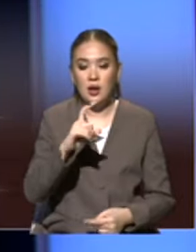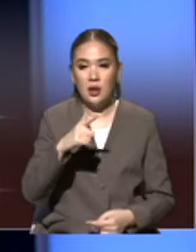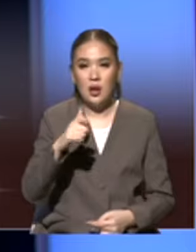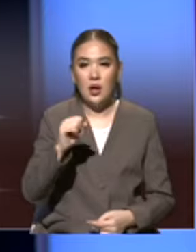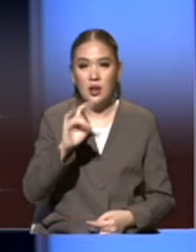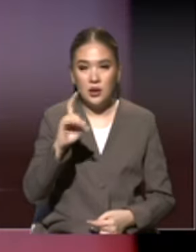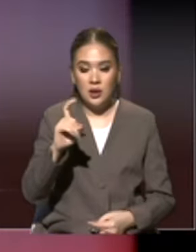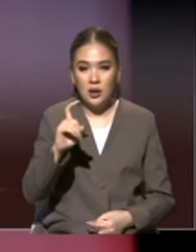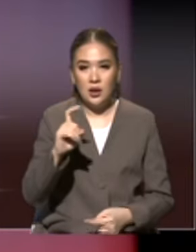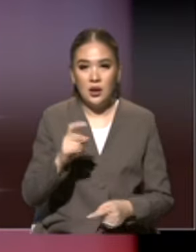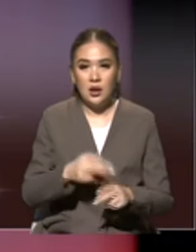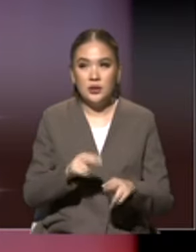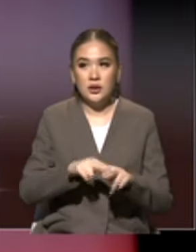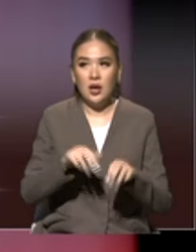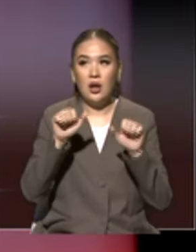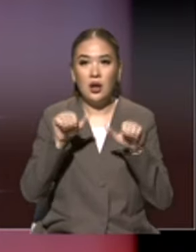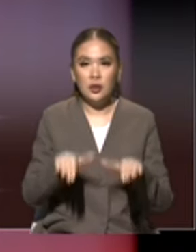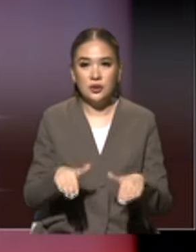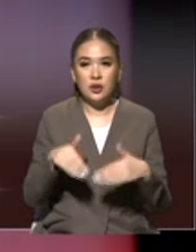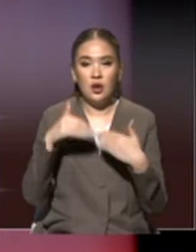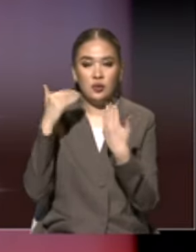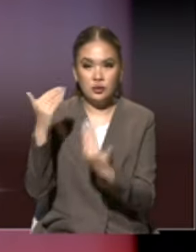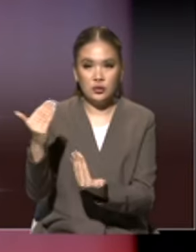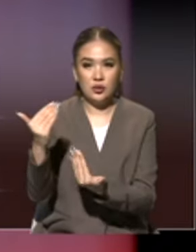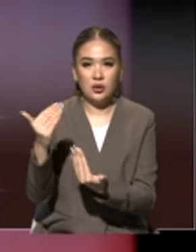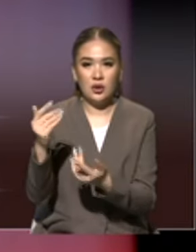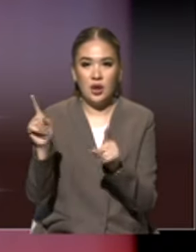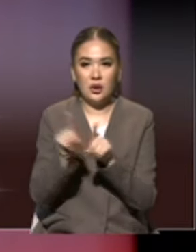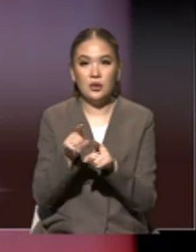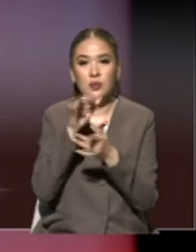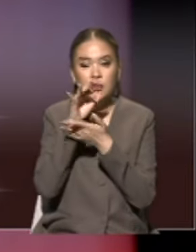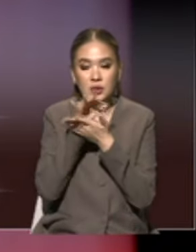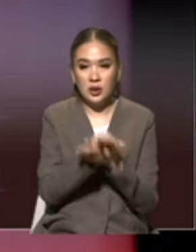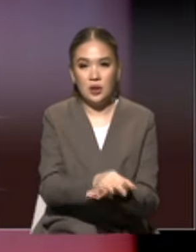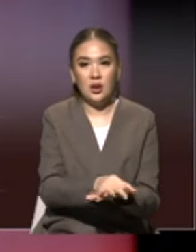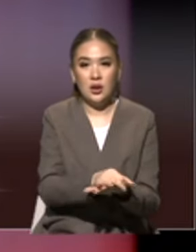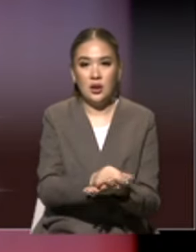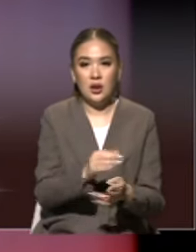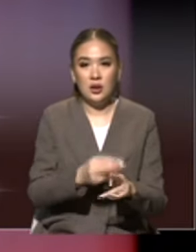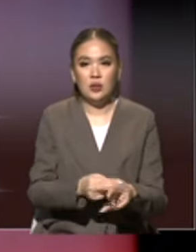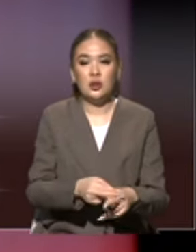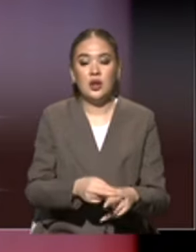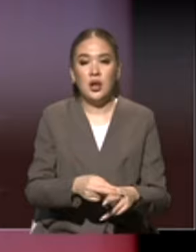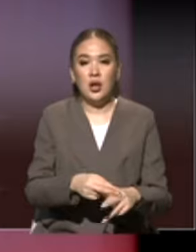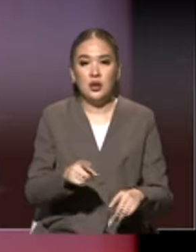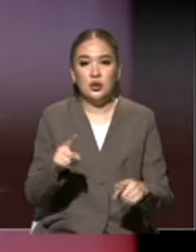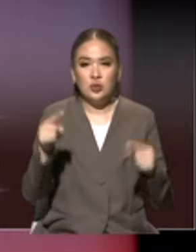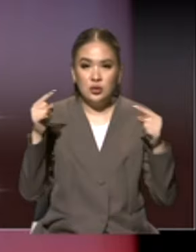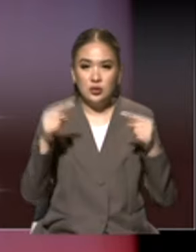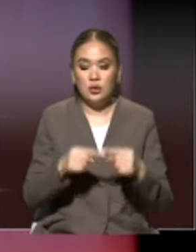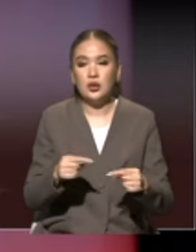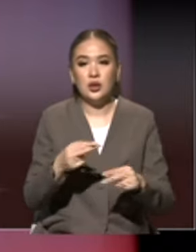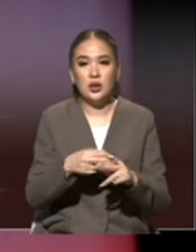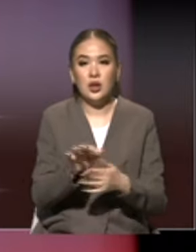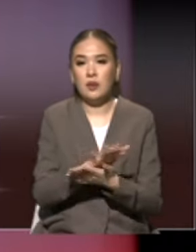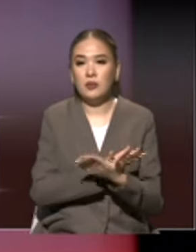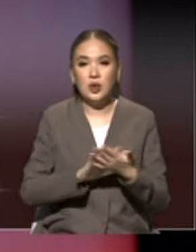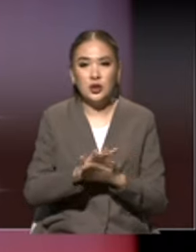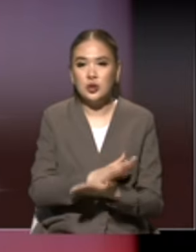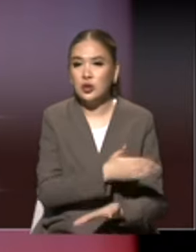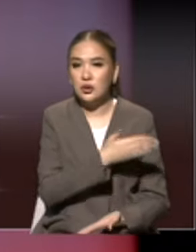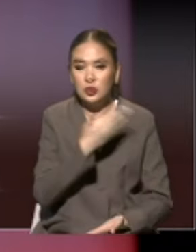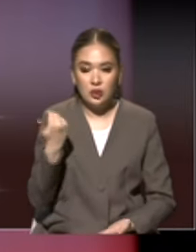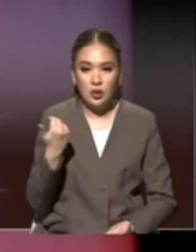мақсатында қабылданып отырған олигархтардың лоббиі бұл. Бір жақты кесіп айту керек. Нақты ешқандай күмән жоқ мына